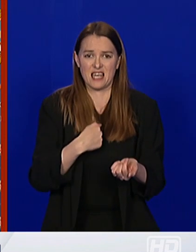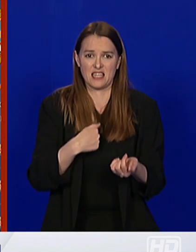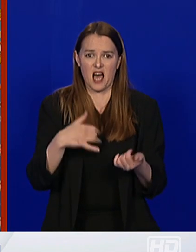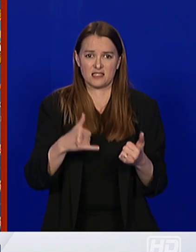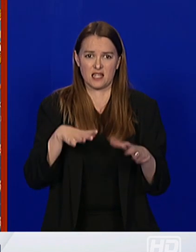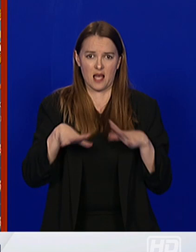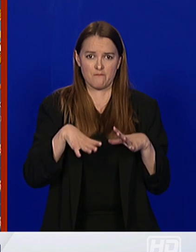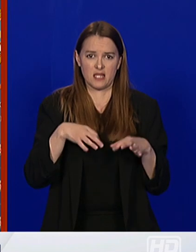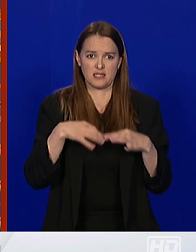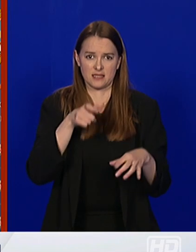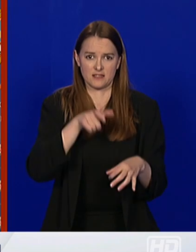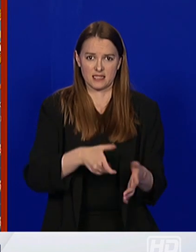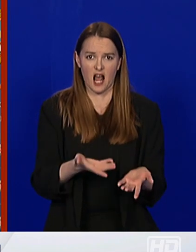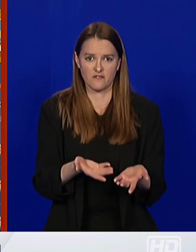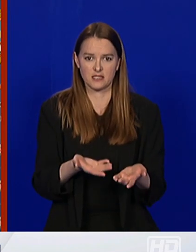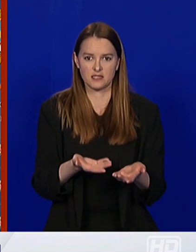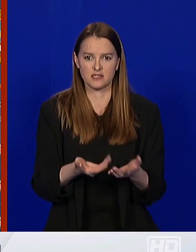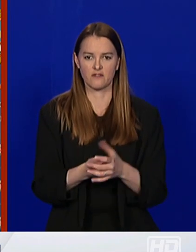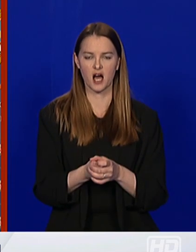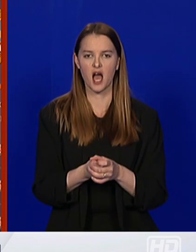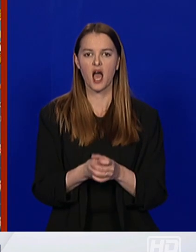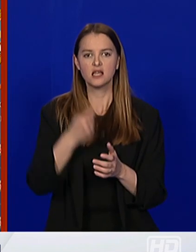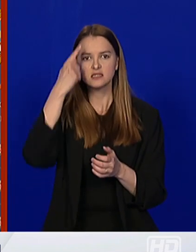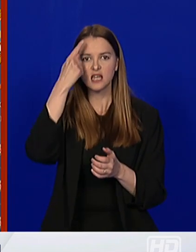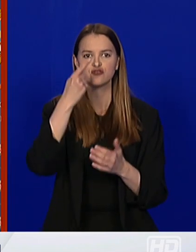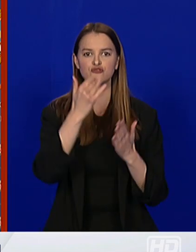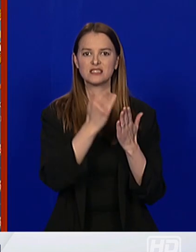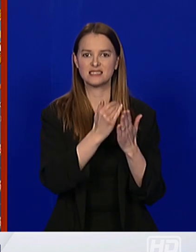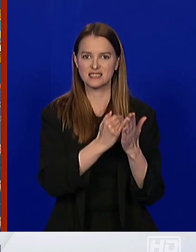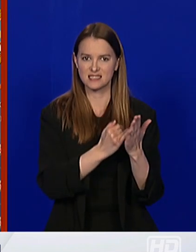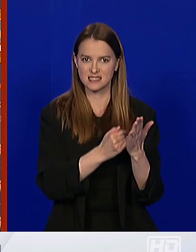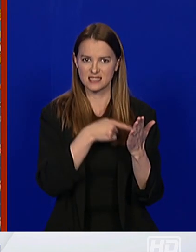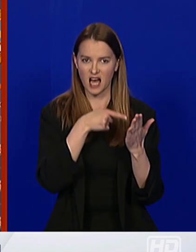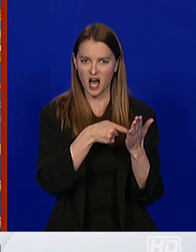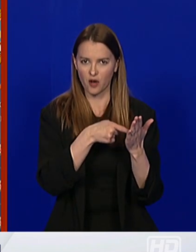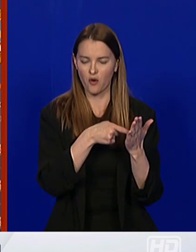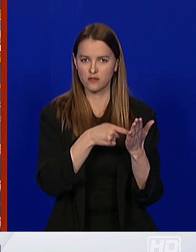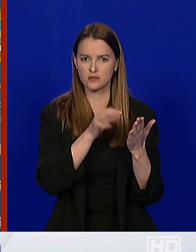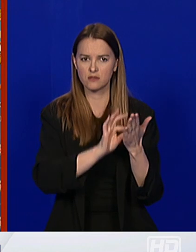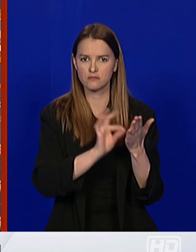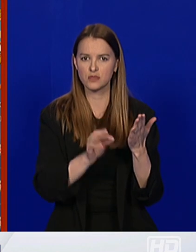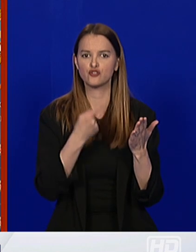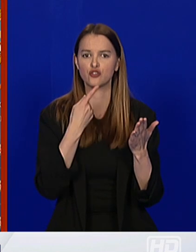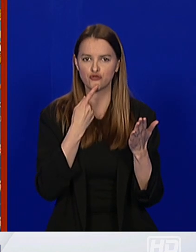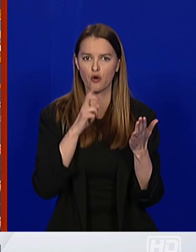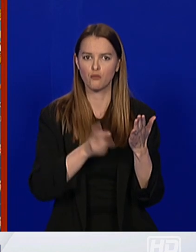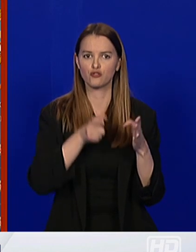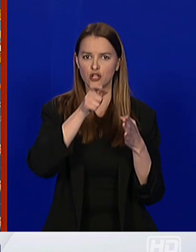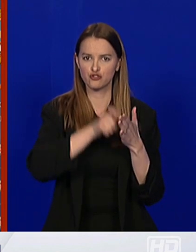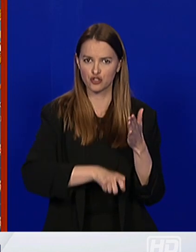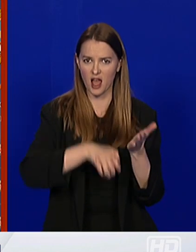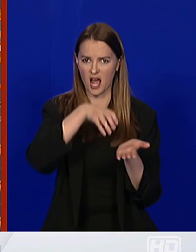Znači, i po pravilniku, odnosno zakonu koji regulira članove Nacionalnog stožera civilne zaštite, tu